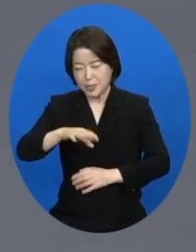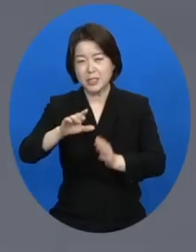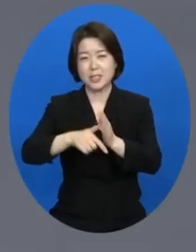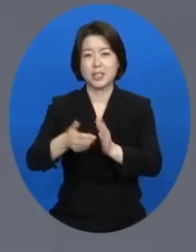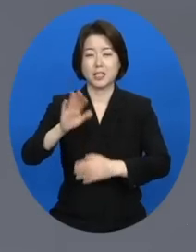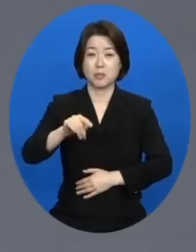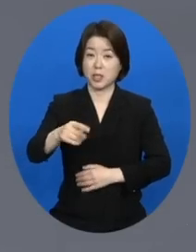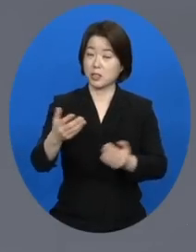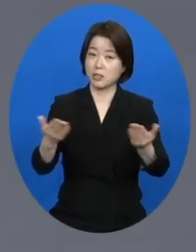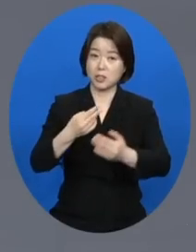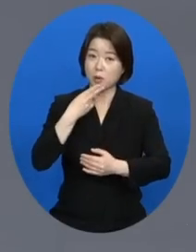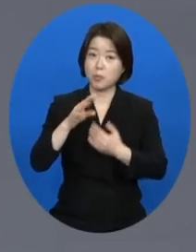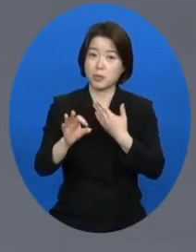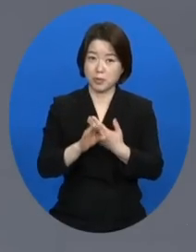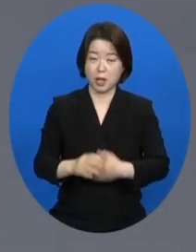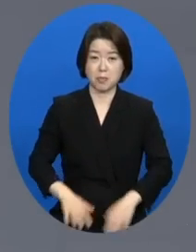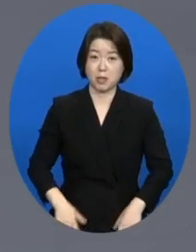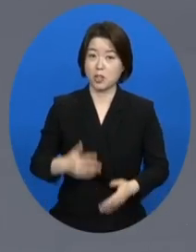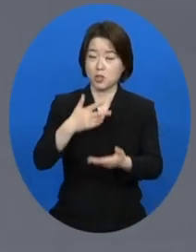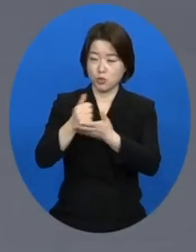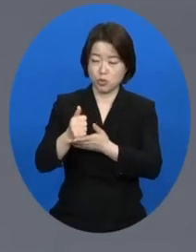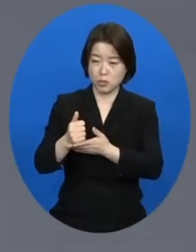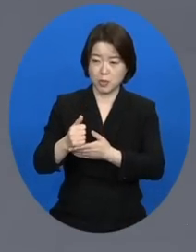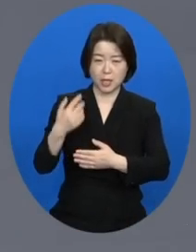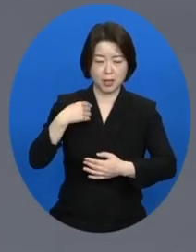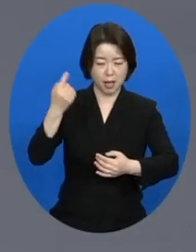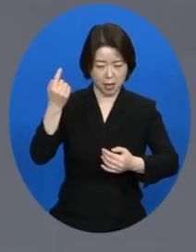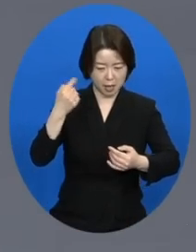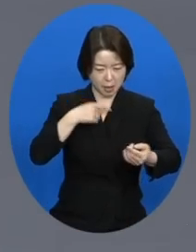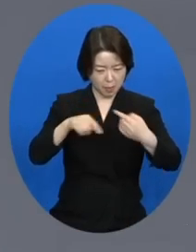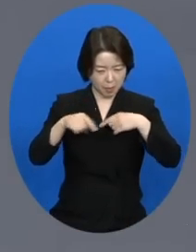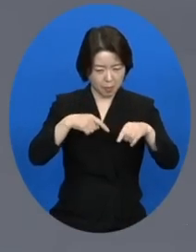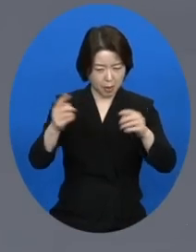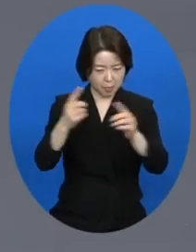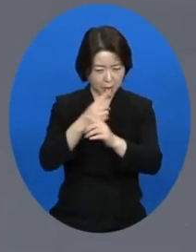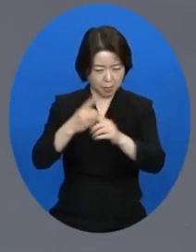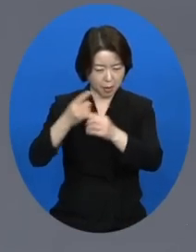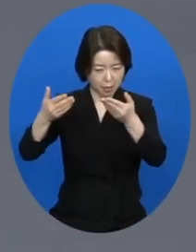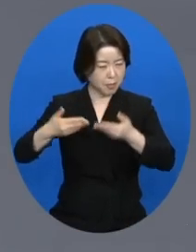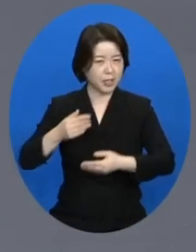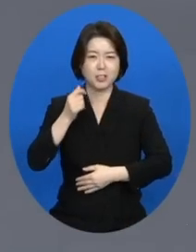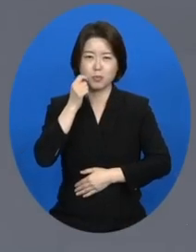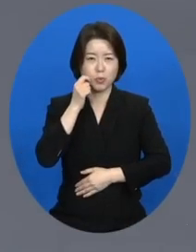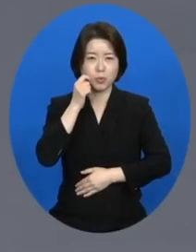일이 없었더라면 주님께 다름받지 못했을 것이고